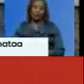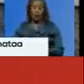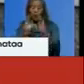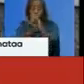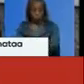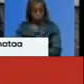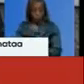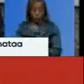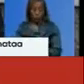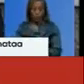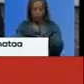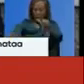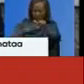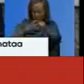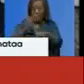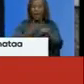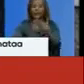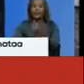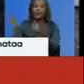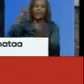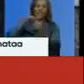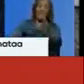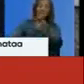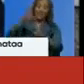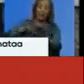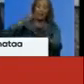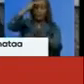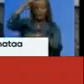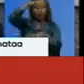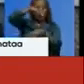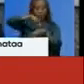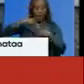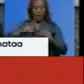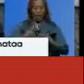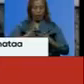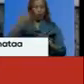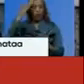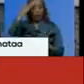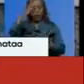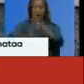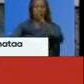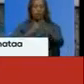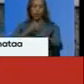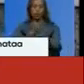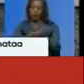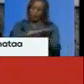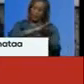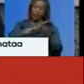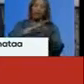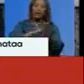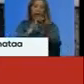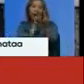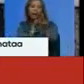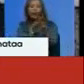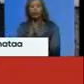በመሆኑም ከመጀመሪያ ደረጃ እስከ ከፍተኛ ትምህርት ተቋማት ያሉትን የእውቀት ዓለሞቻችንን በጥራት ላይ